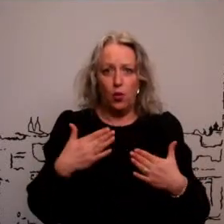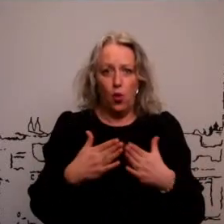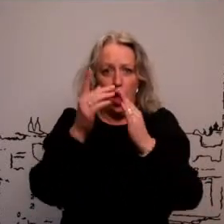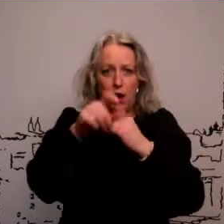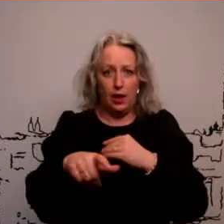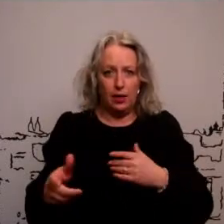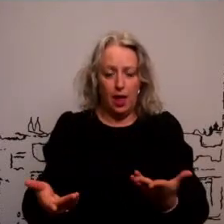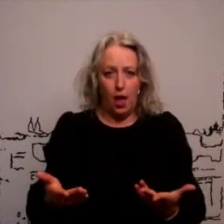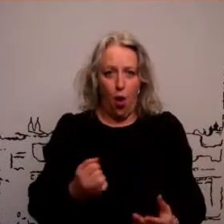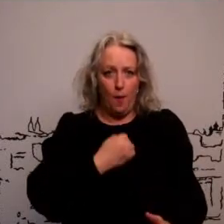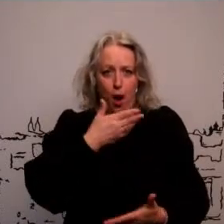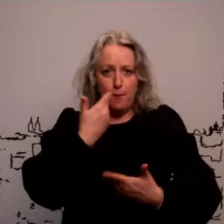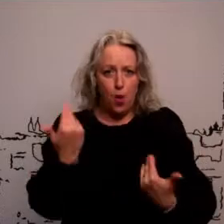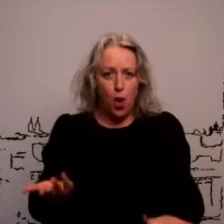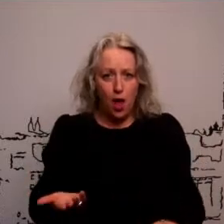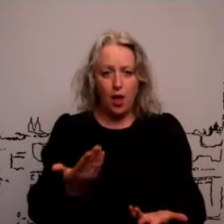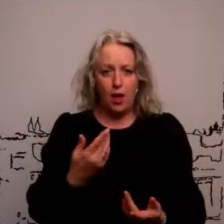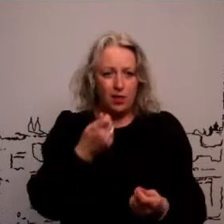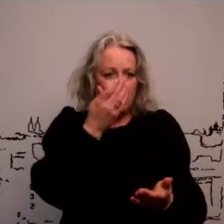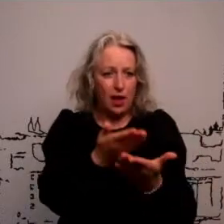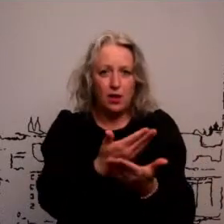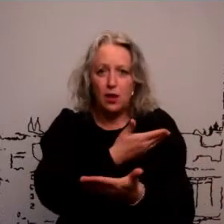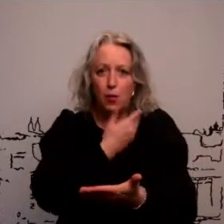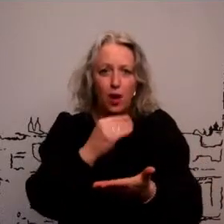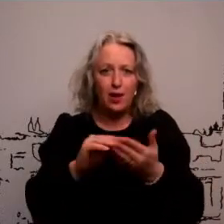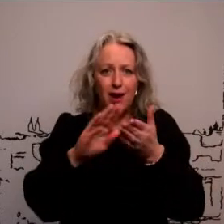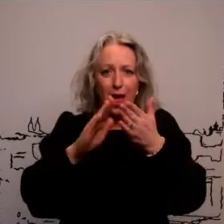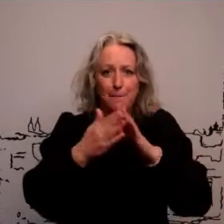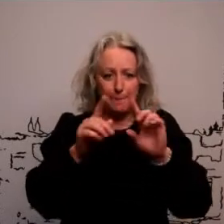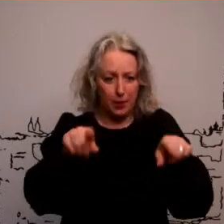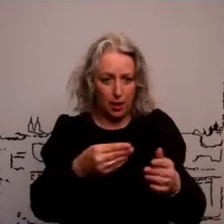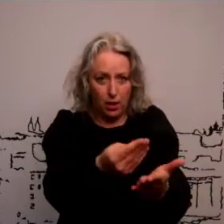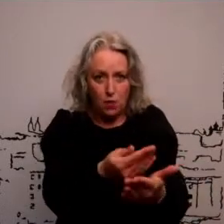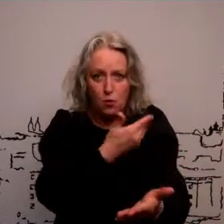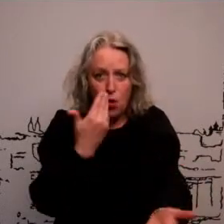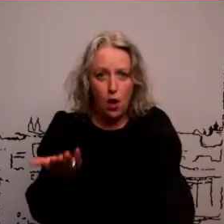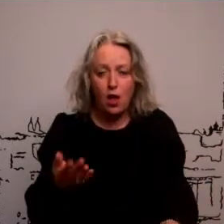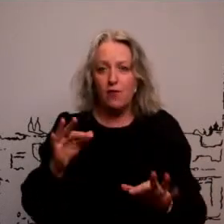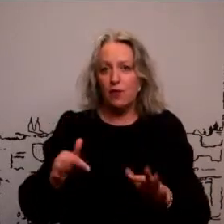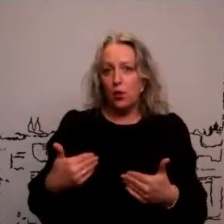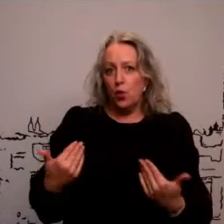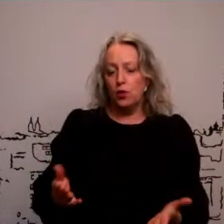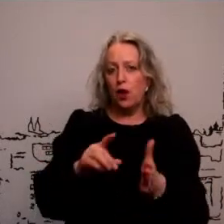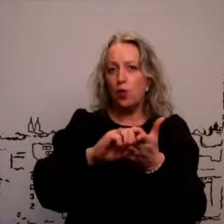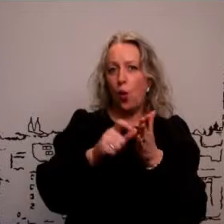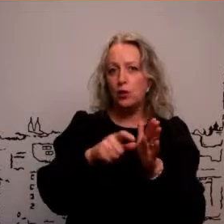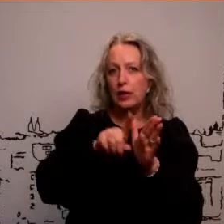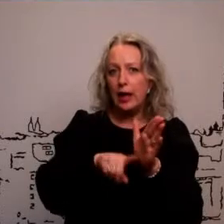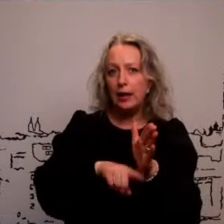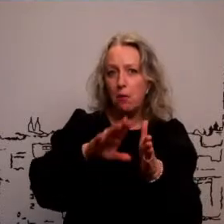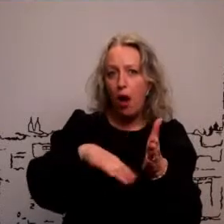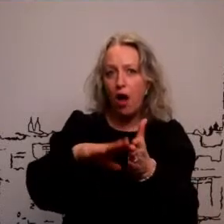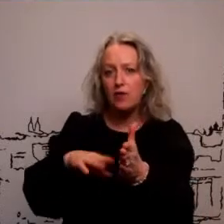et tal ei ole midagi ette näidata või kuidas arvestatakse maha näiteks selle korteri rent või